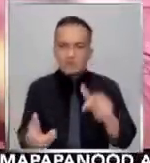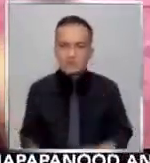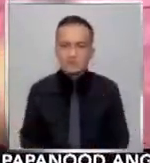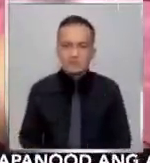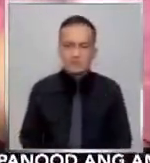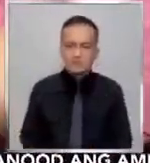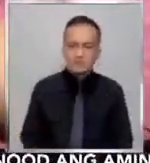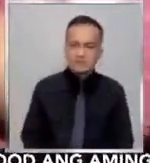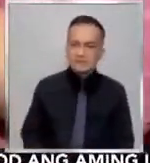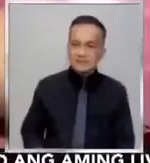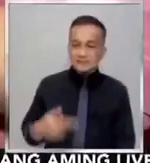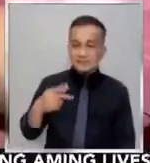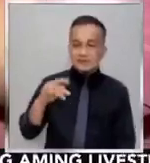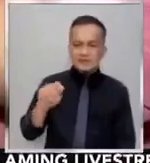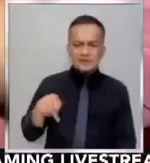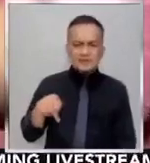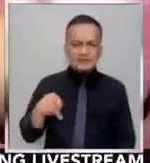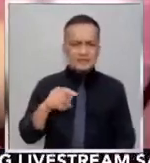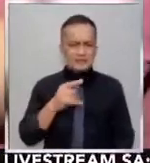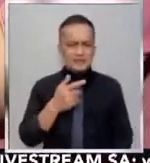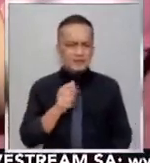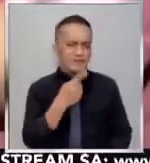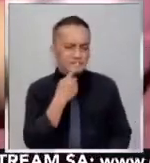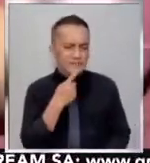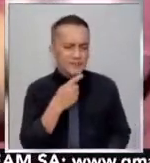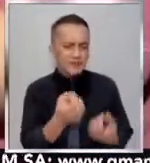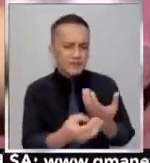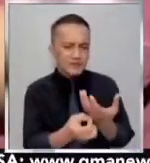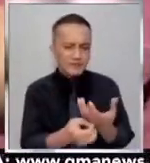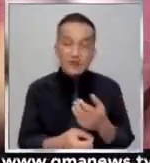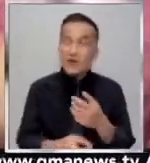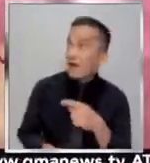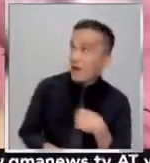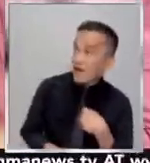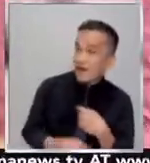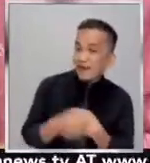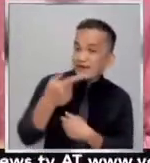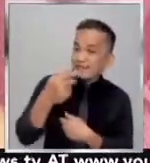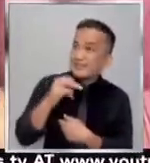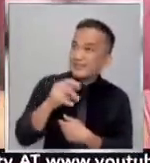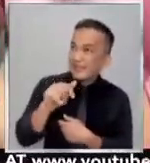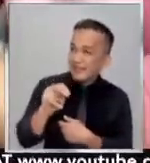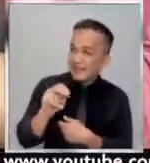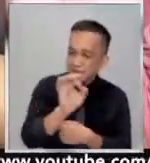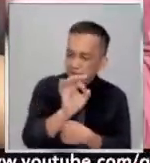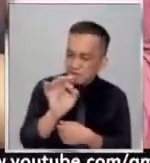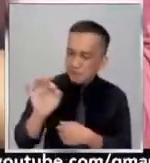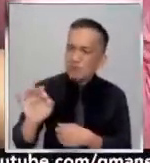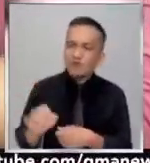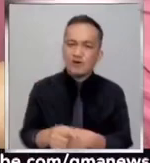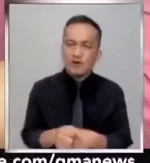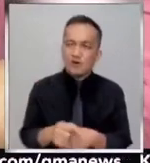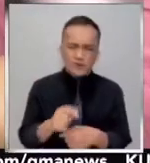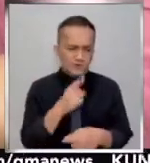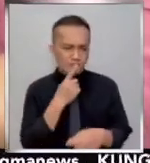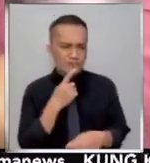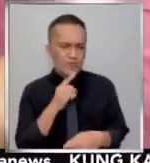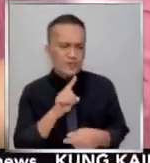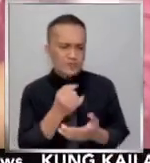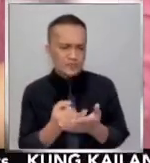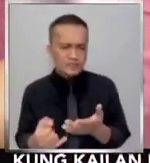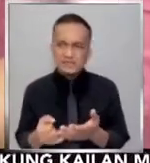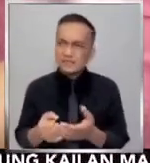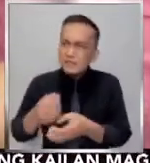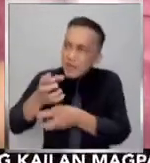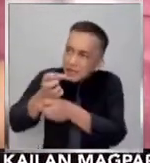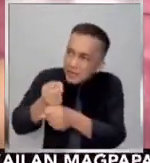GMA, ano pong niluluto niyo, ma'am? Ano po? Ginatan bilo-bilo po. Anong secret ingredient dyan? Ano po? Gata po. Gata?